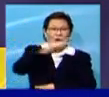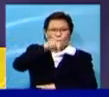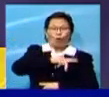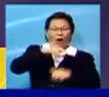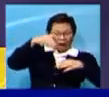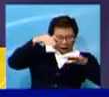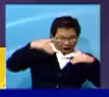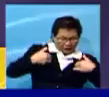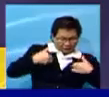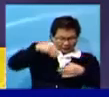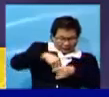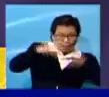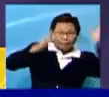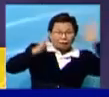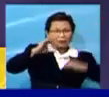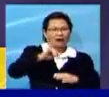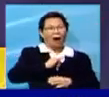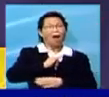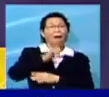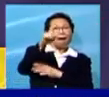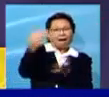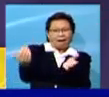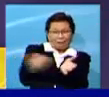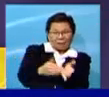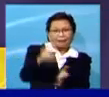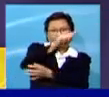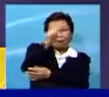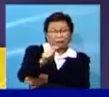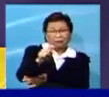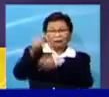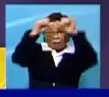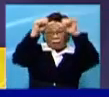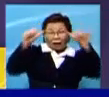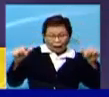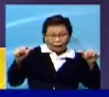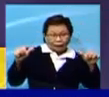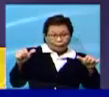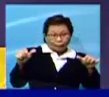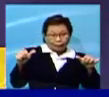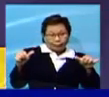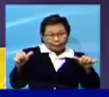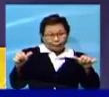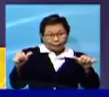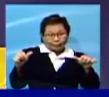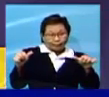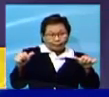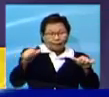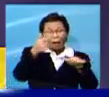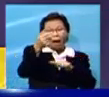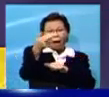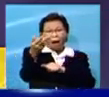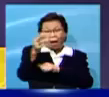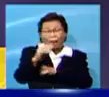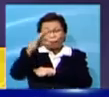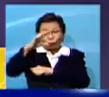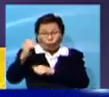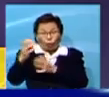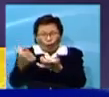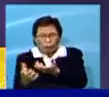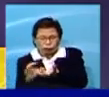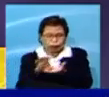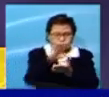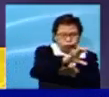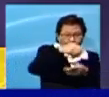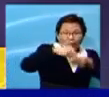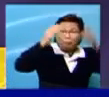Malaysia. Again, I ask, would Saudi Aramco be making one of its largest investments in a